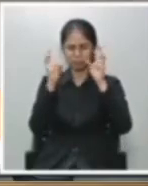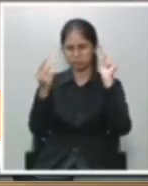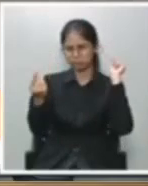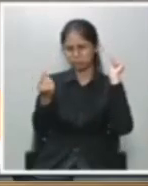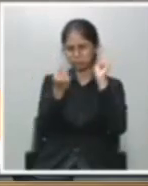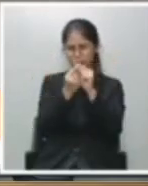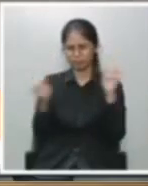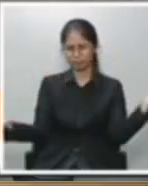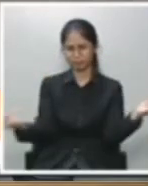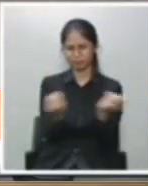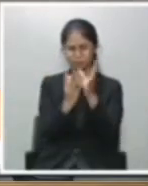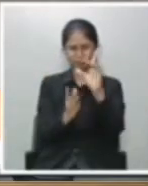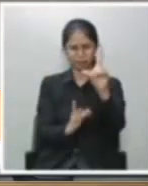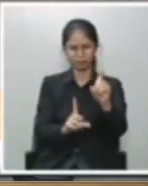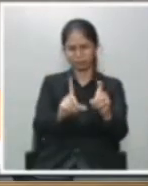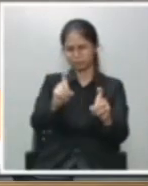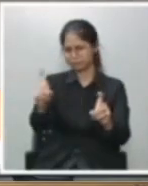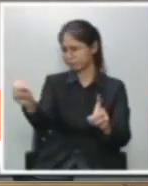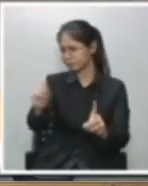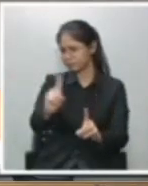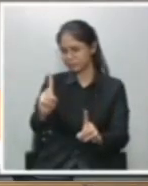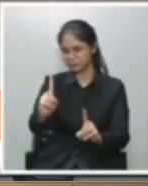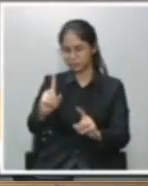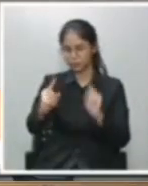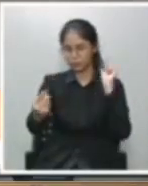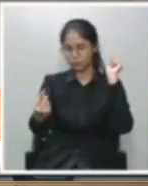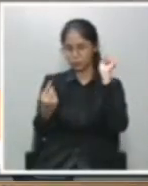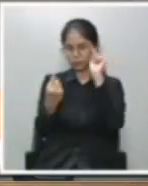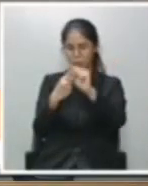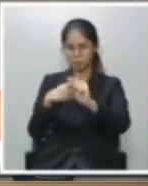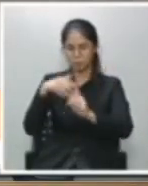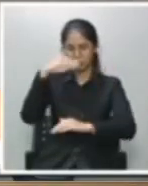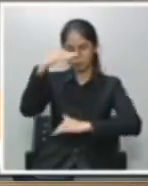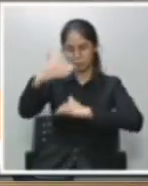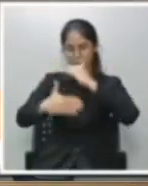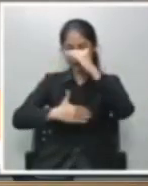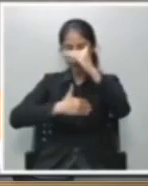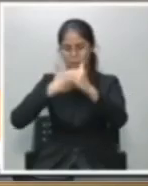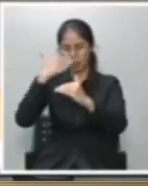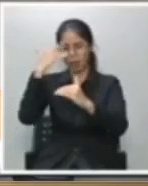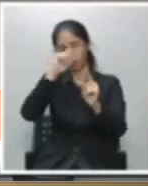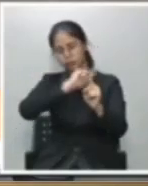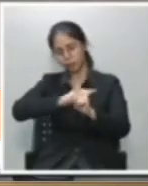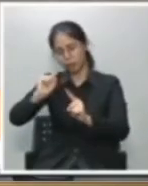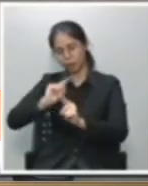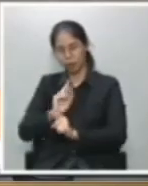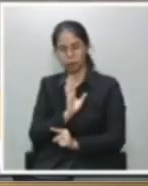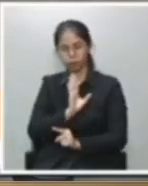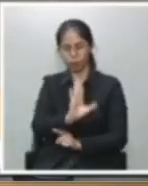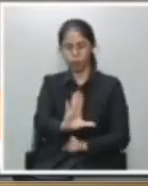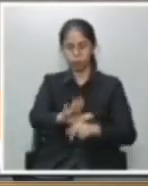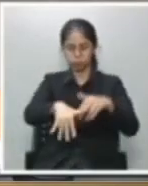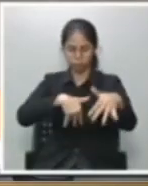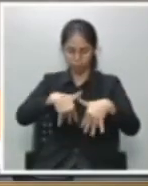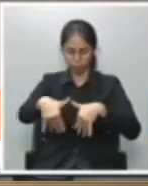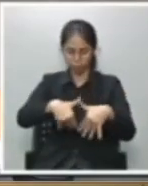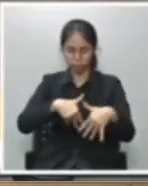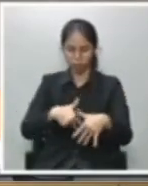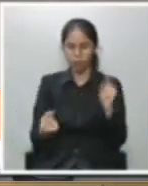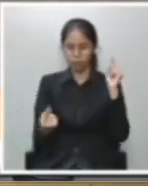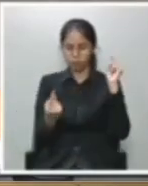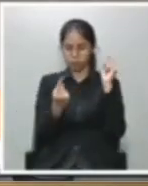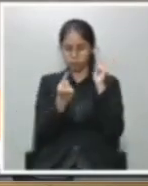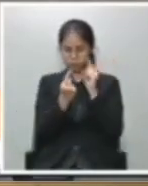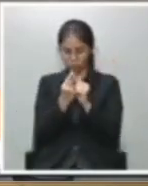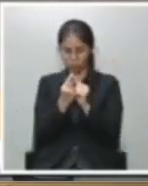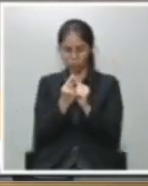างทำลายกระบวนการพัฒนาการผลิตของประชาชนทำลายกระบวนการจัดสรรทรัพ